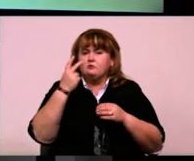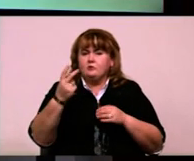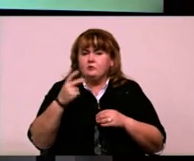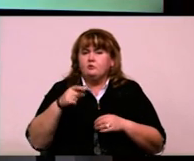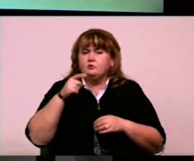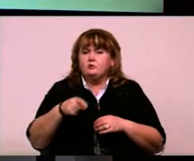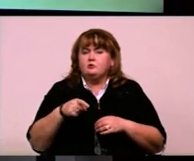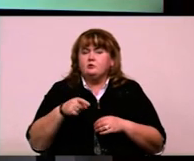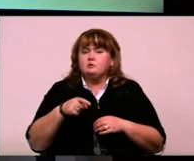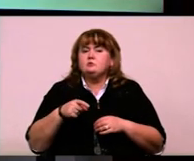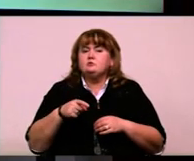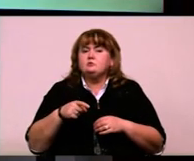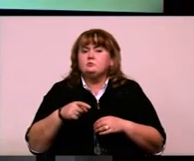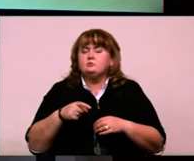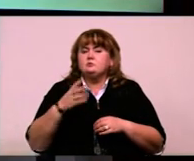1392 года по